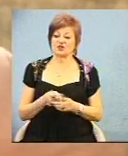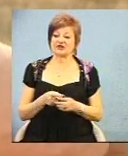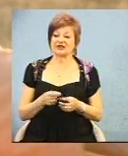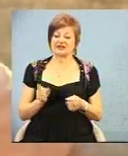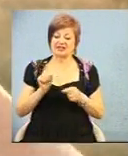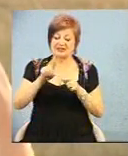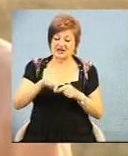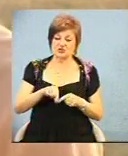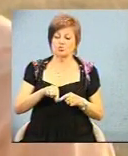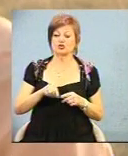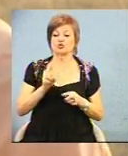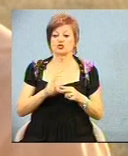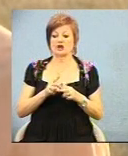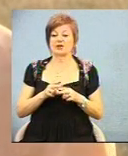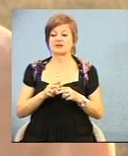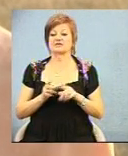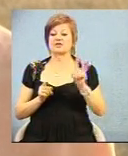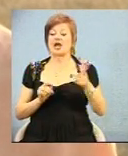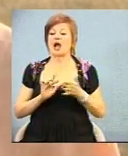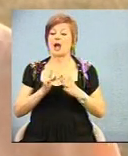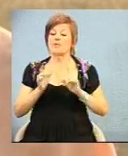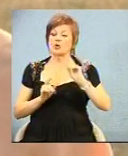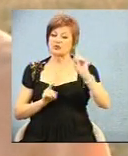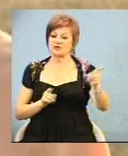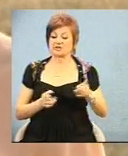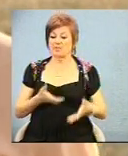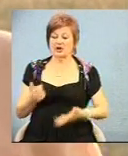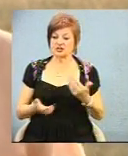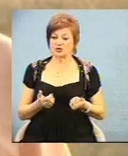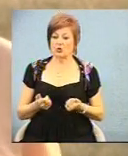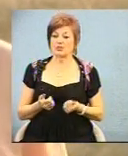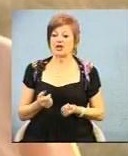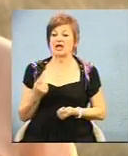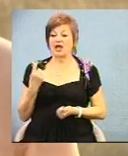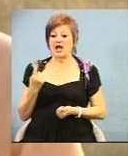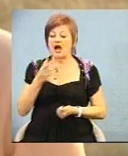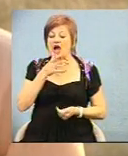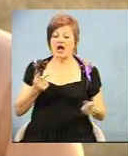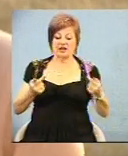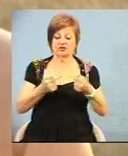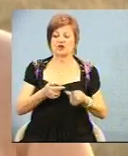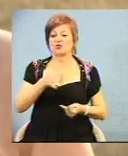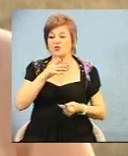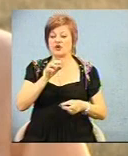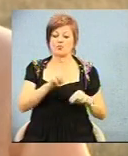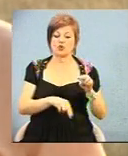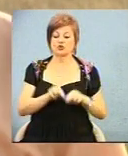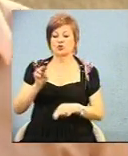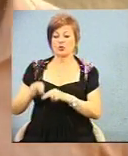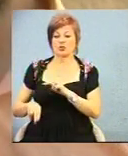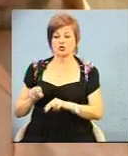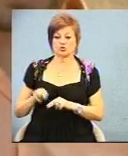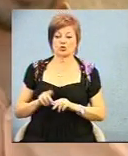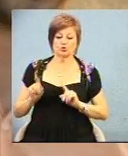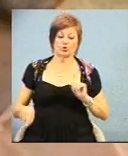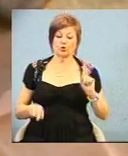застежки железную тут, бронзовую на том раскопе. То есть это значит, одного времени были сооружения